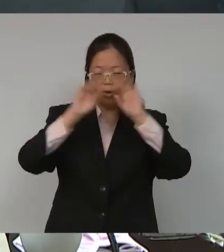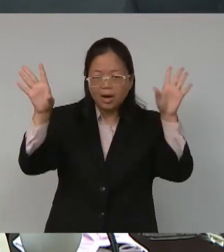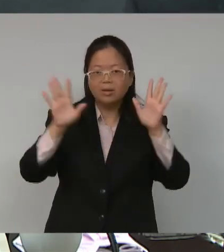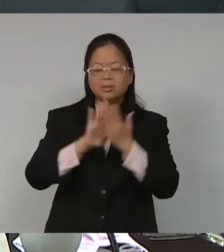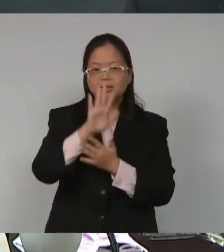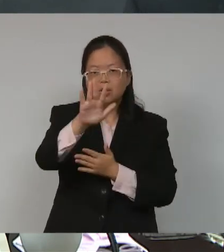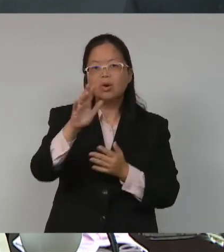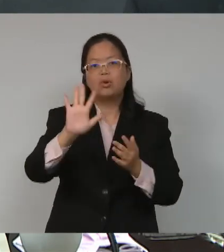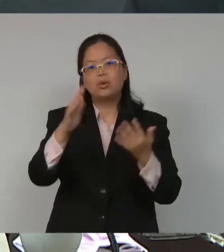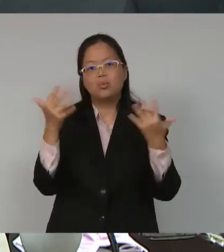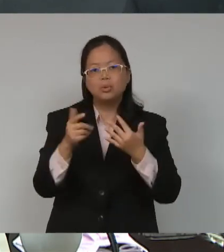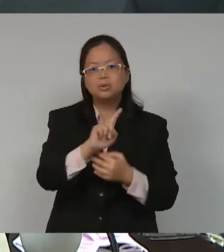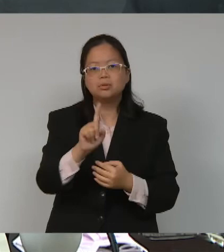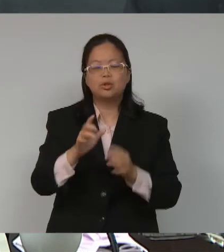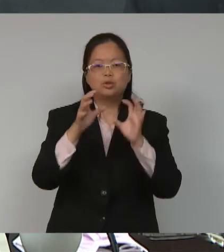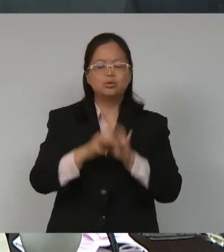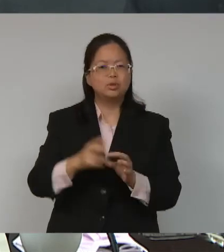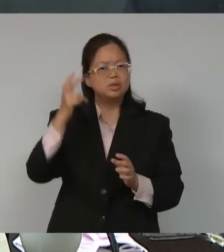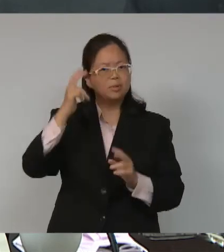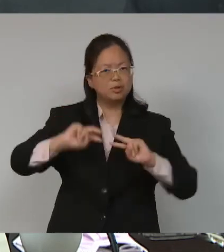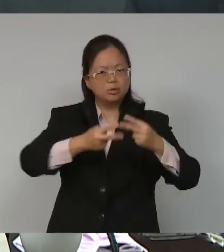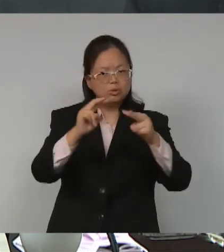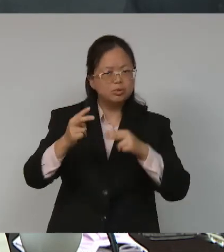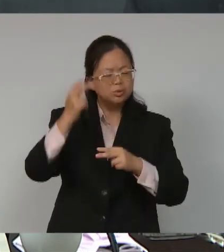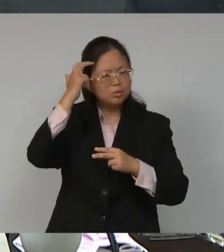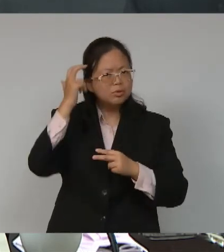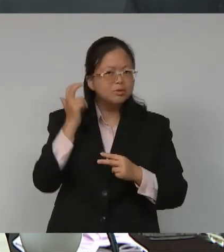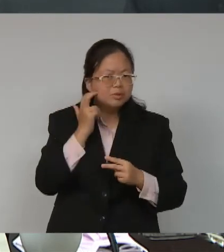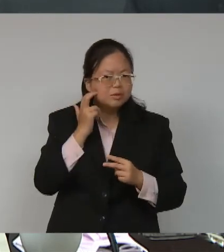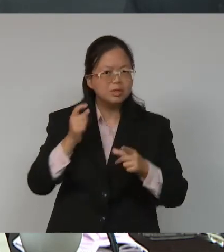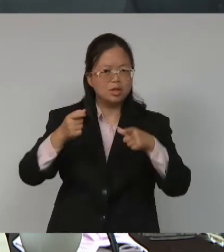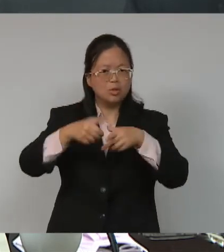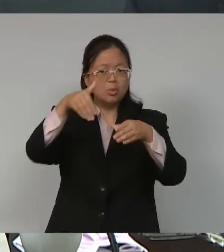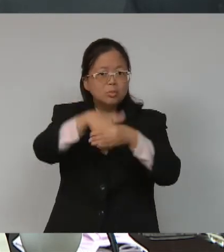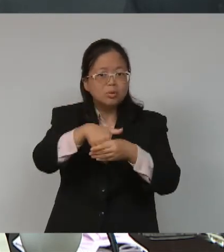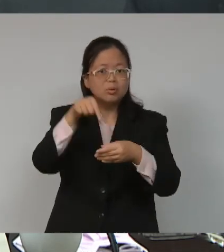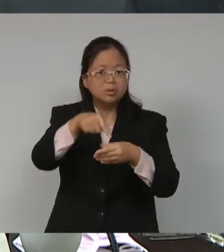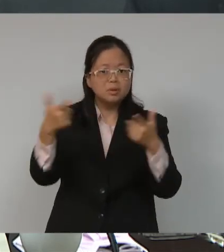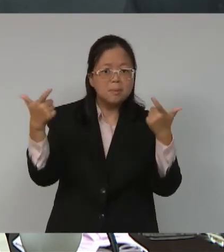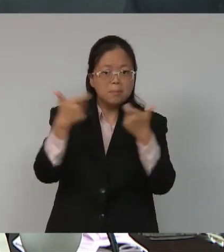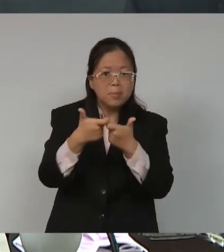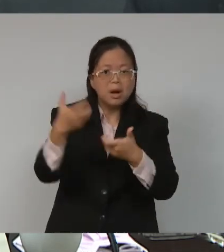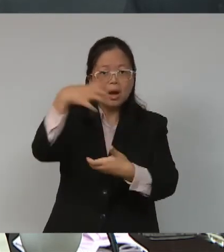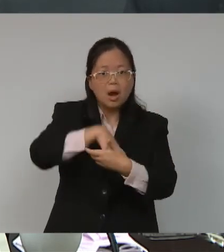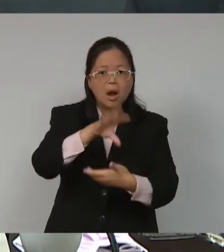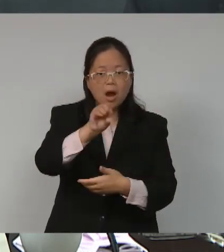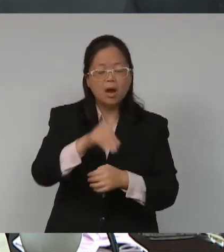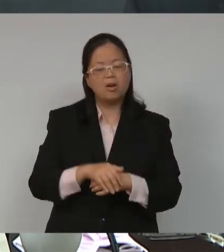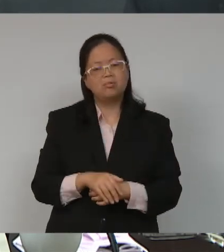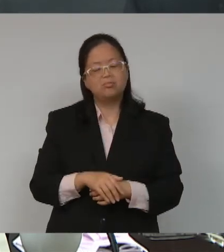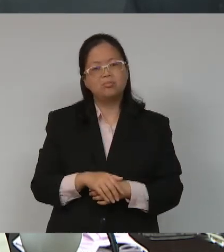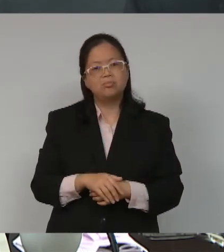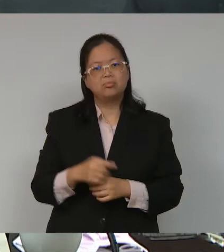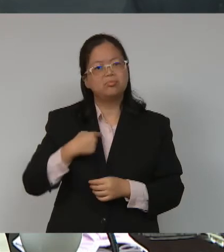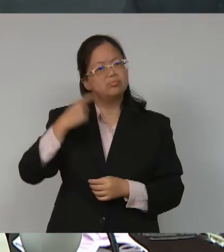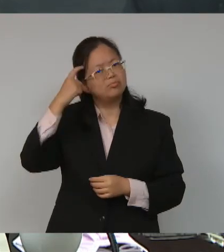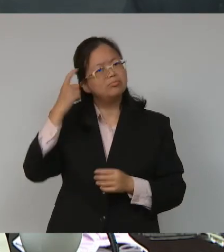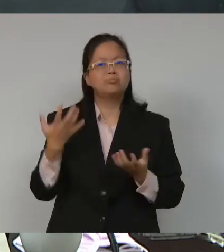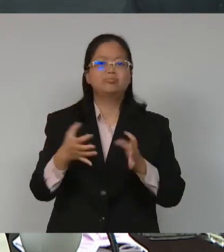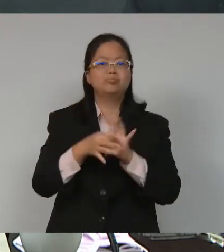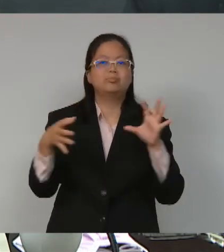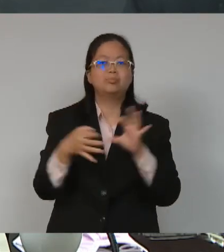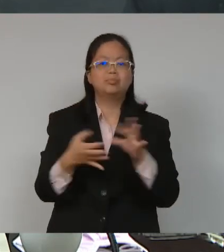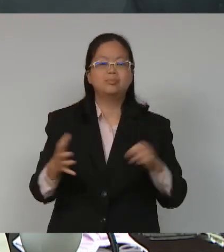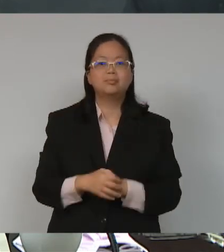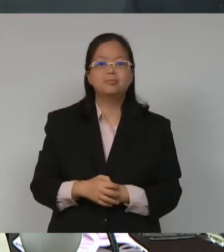没有修宪公投的适用。好，所以本身呢就没有所谓是不是属于宪法下适格公投的这个问题